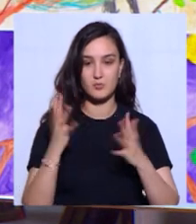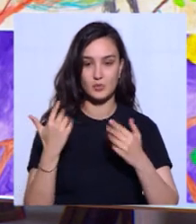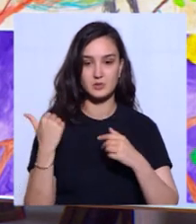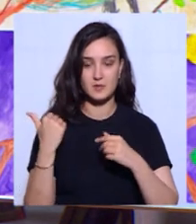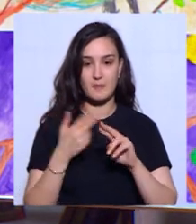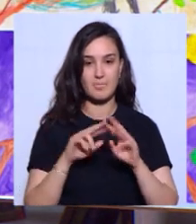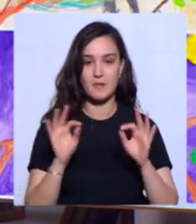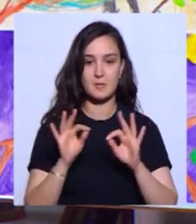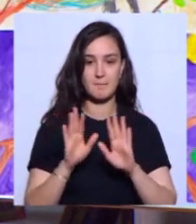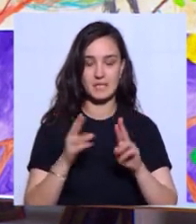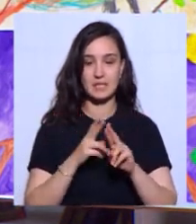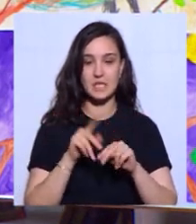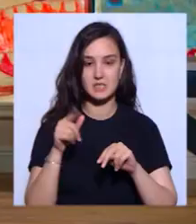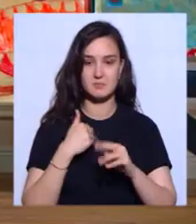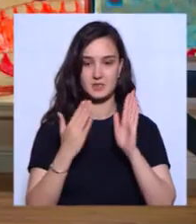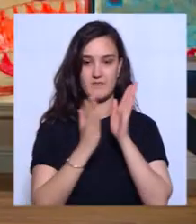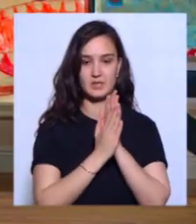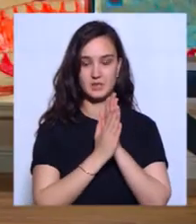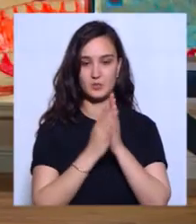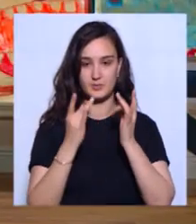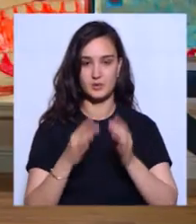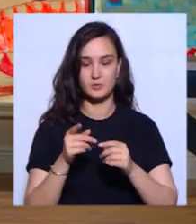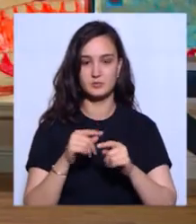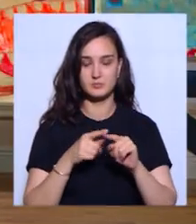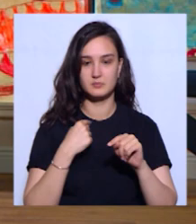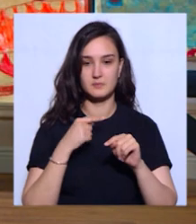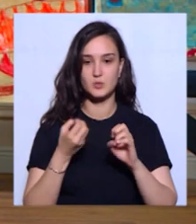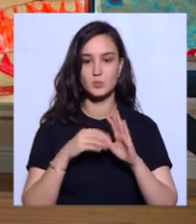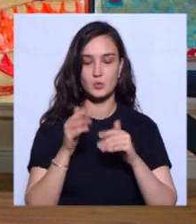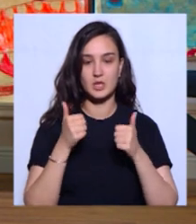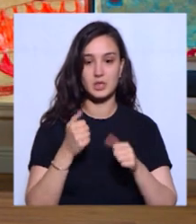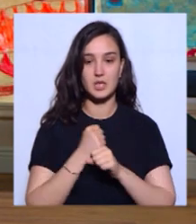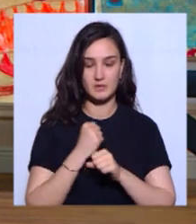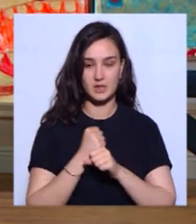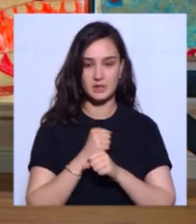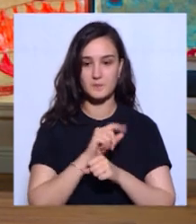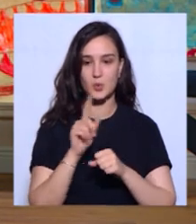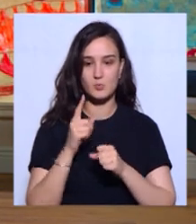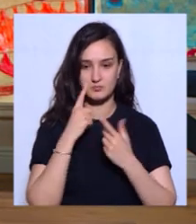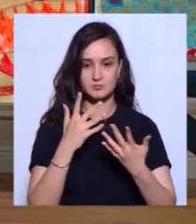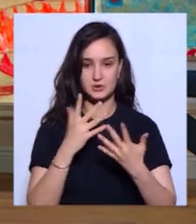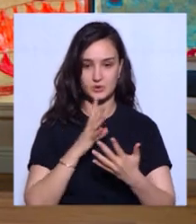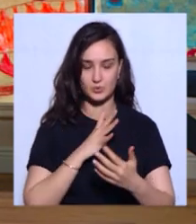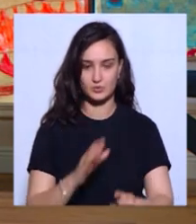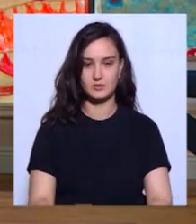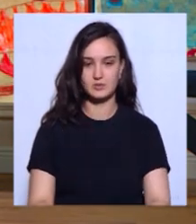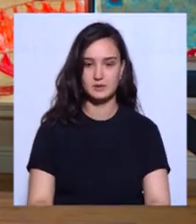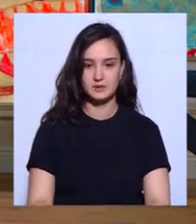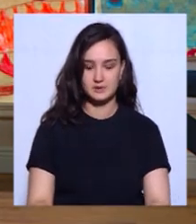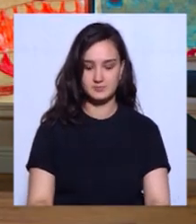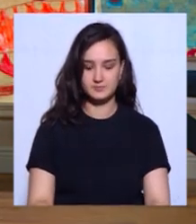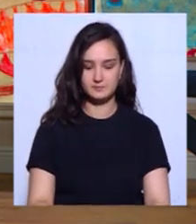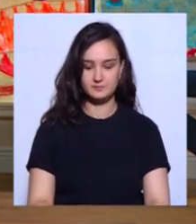მე დავადე ამას. ახლა მე ამას უფრო კარგად გავაკეთებ, რომ დაინახოთ როგორ